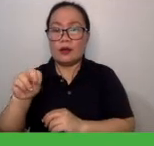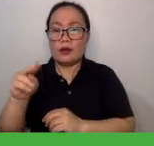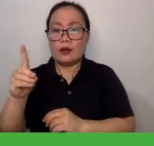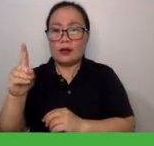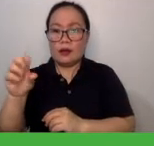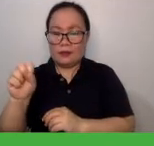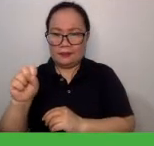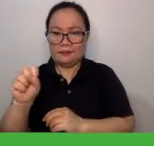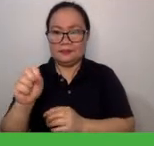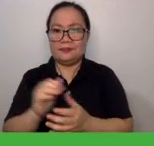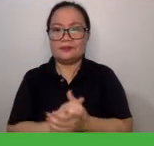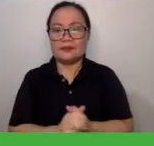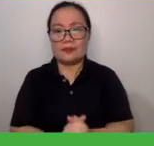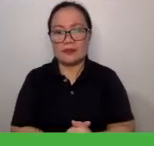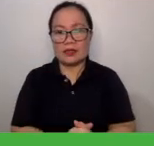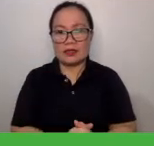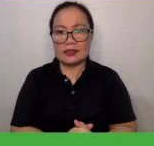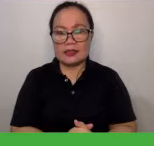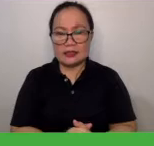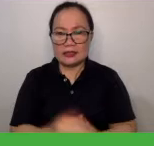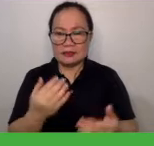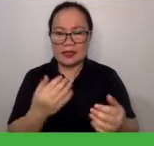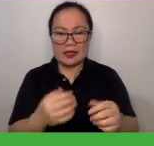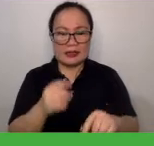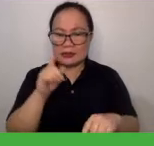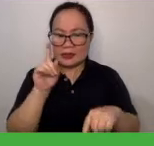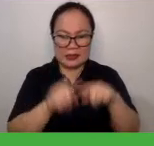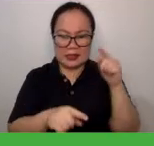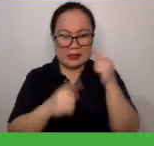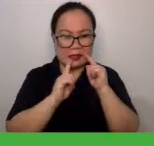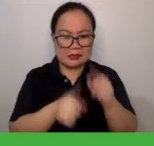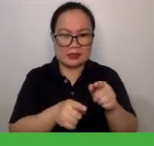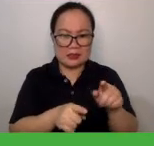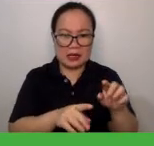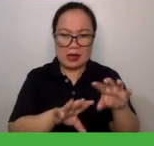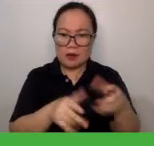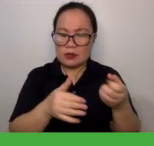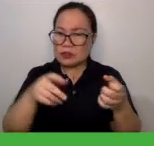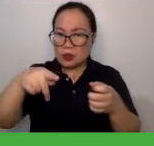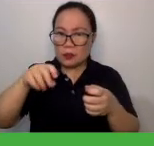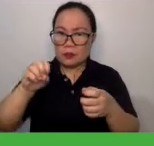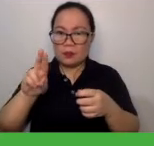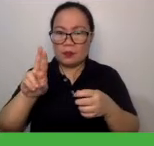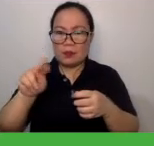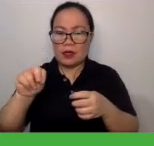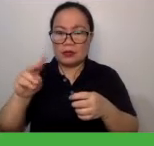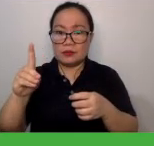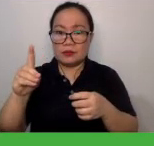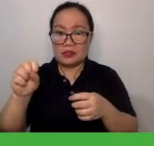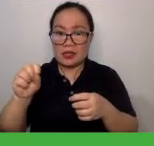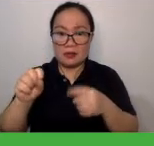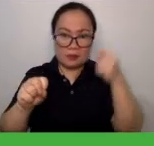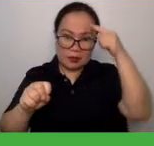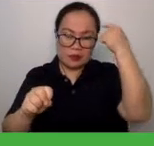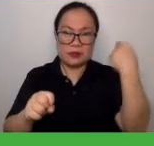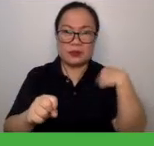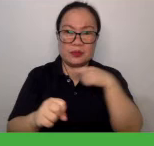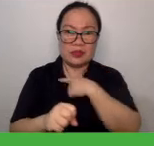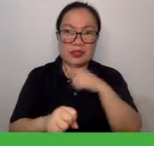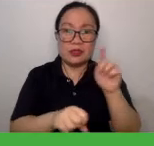pounds ka? Hindi mo masagot kasi mas madaling magbigay ng timbang na naka-kilograms, right?